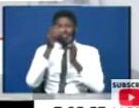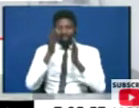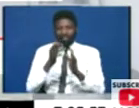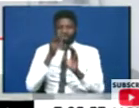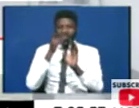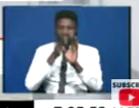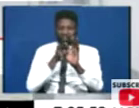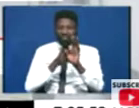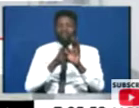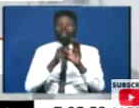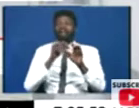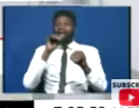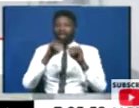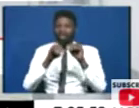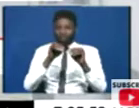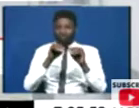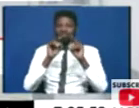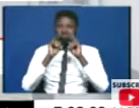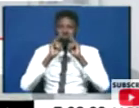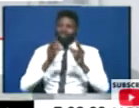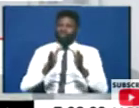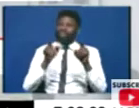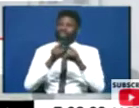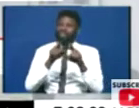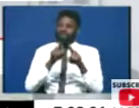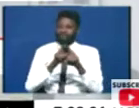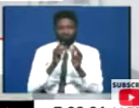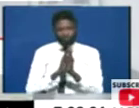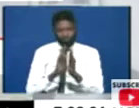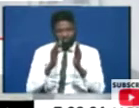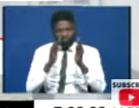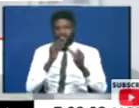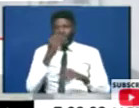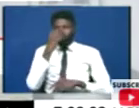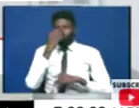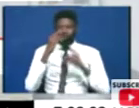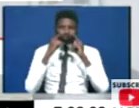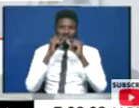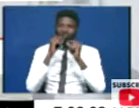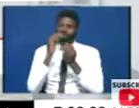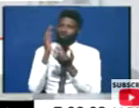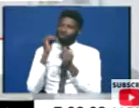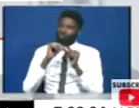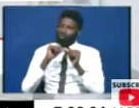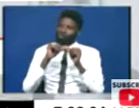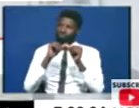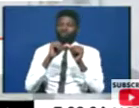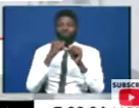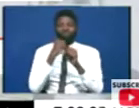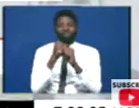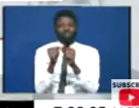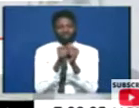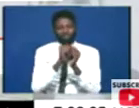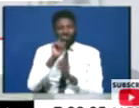amani na kumpongeza rais mteule William Ruto. Alisema wanatazamia kuendelea kushirikiana na Wakenya ili kuimarisha